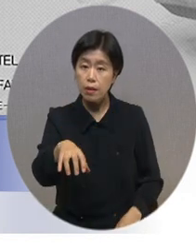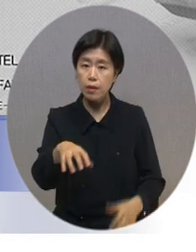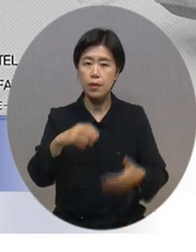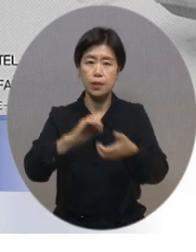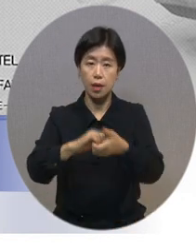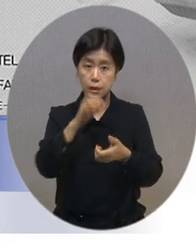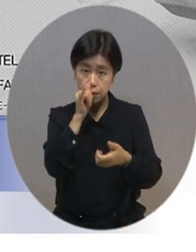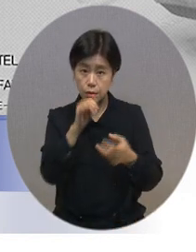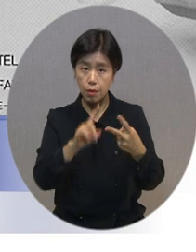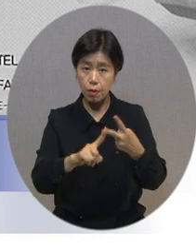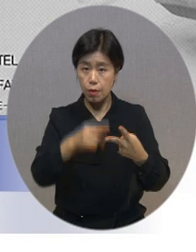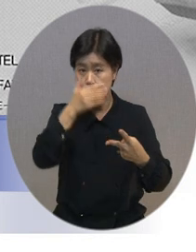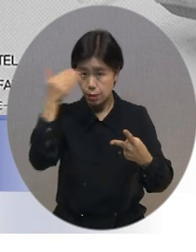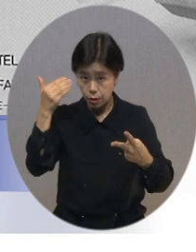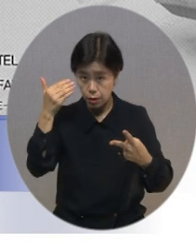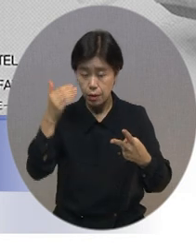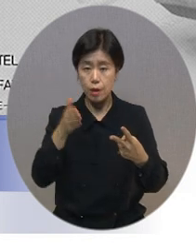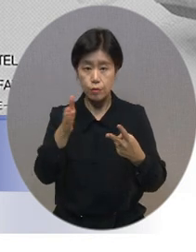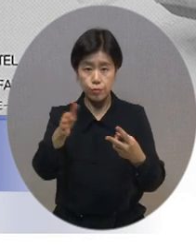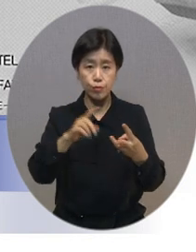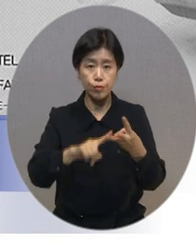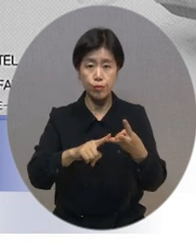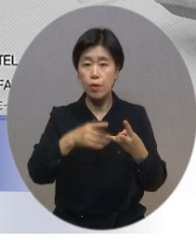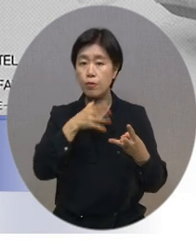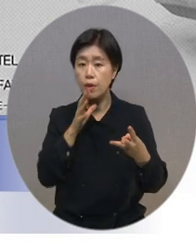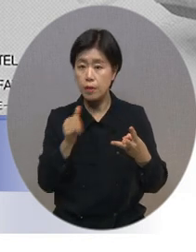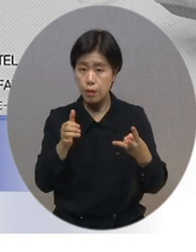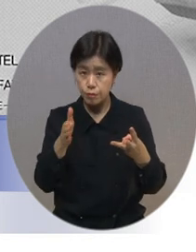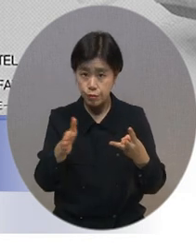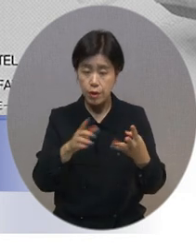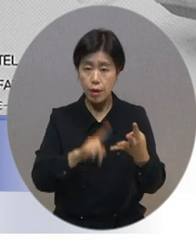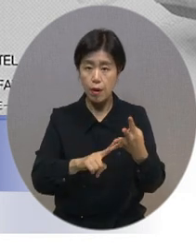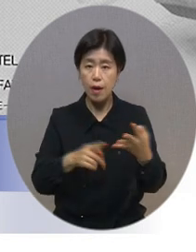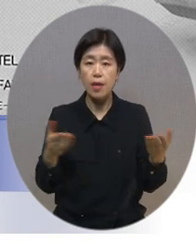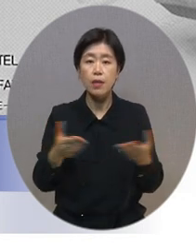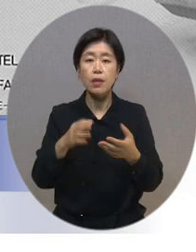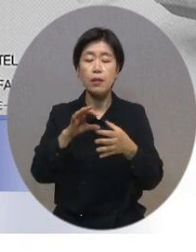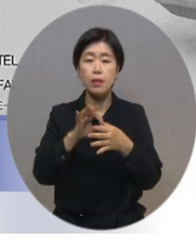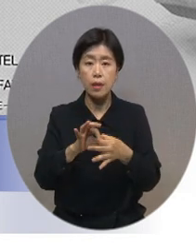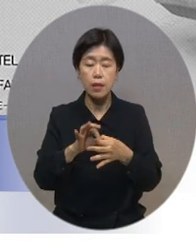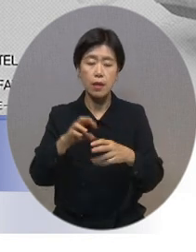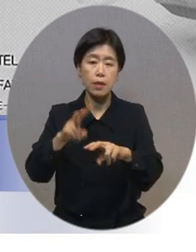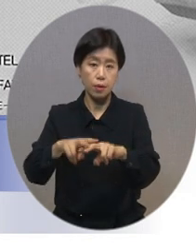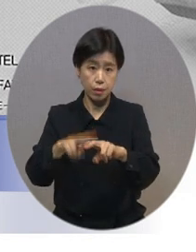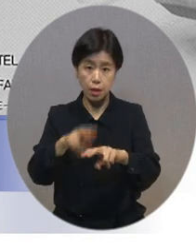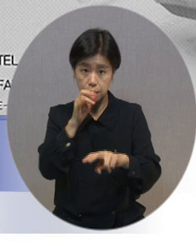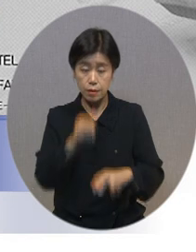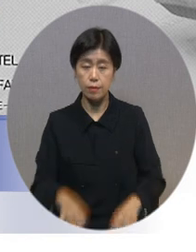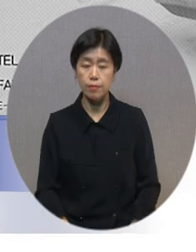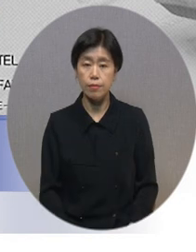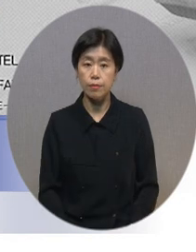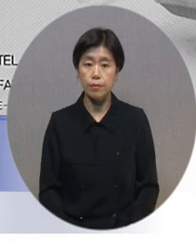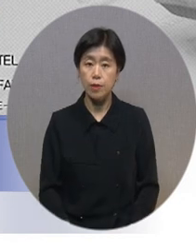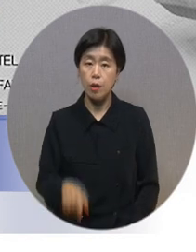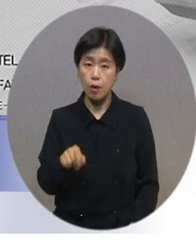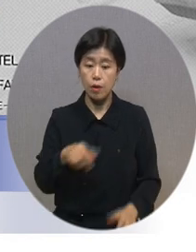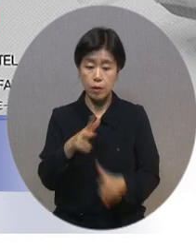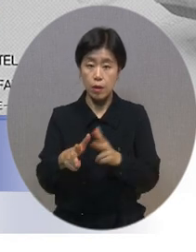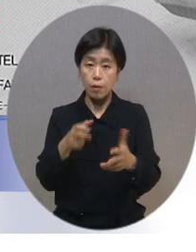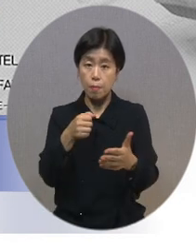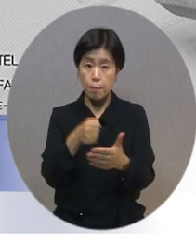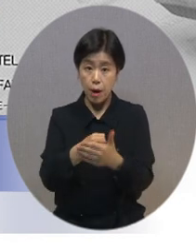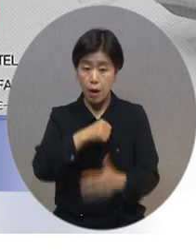청년 특화 주택 고령자 복지주택 일자리 연계 지원 주택입니다이 공모 사업에 선정된